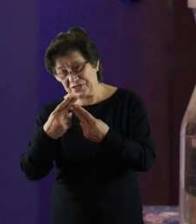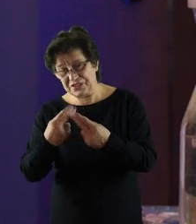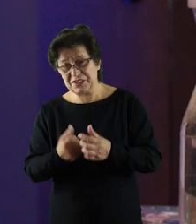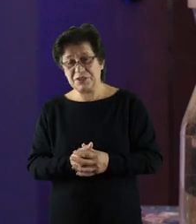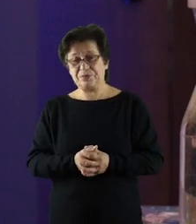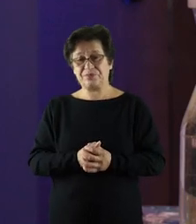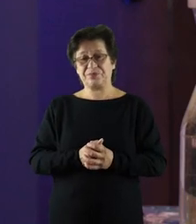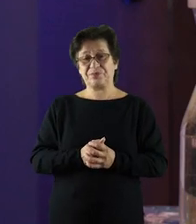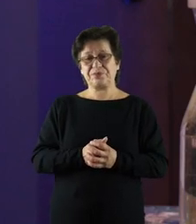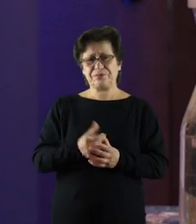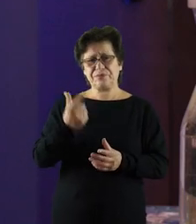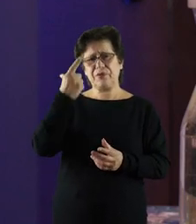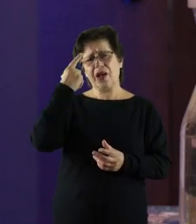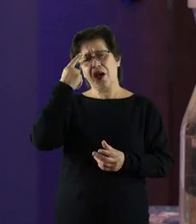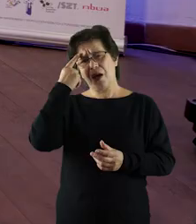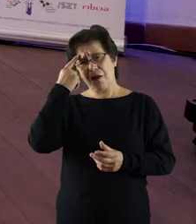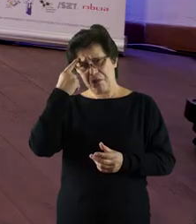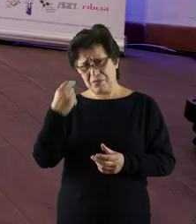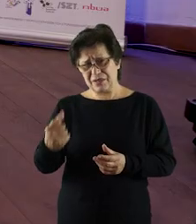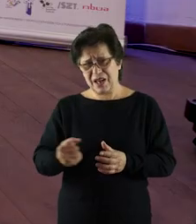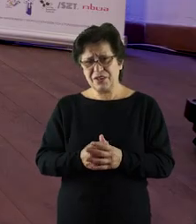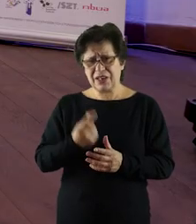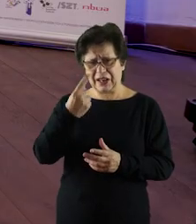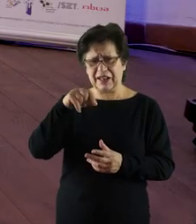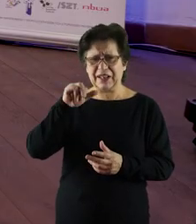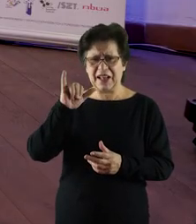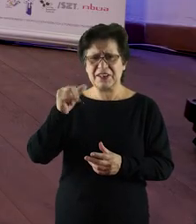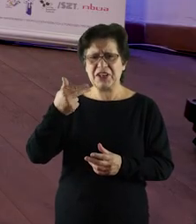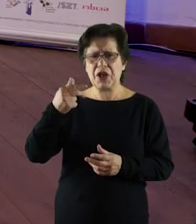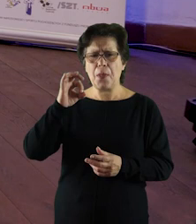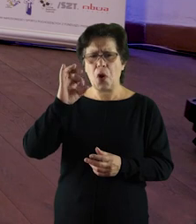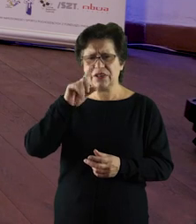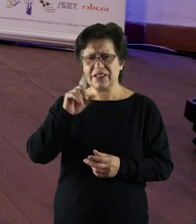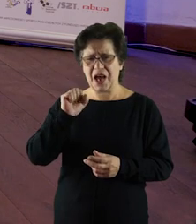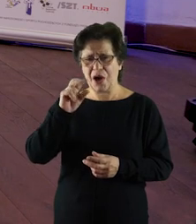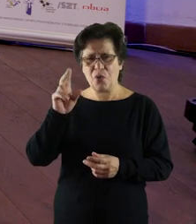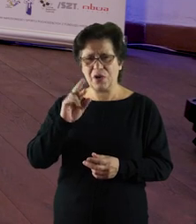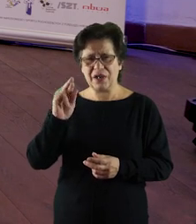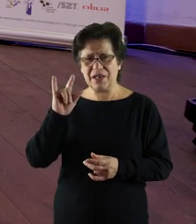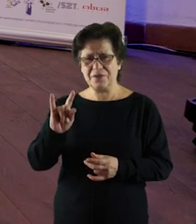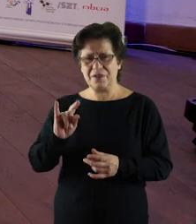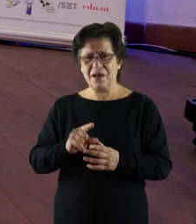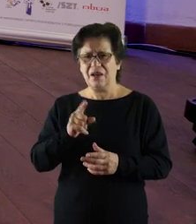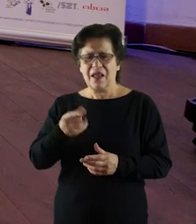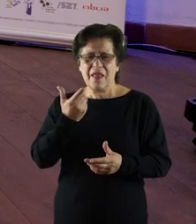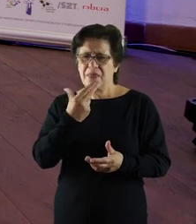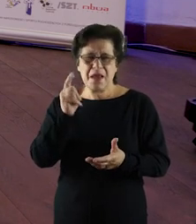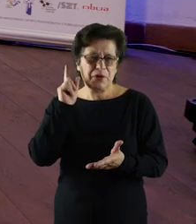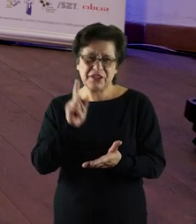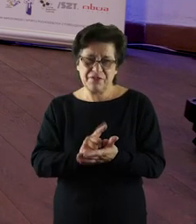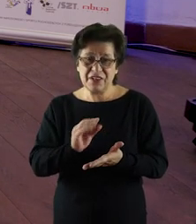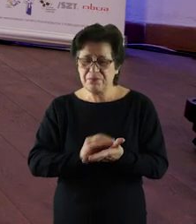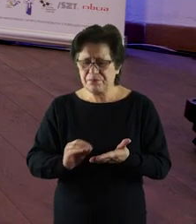bywało. Pamiętacie dinozaury, prawda? Więc chwilę potem ludzie nie potrafili pisać, nie mieli